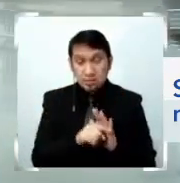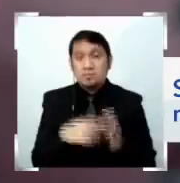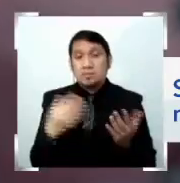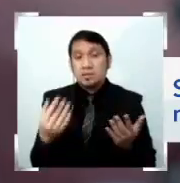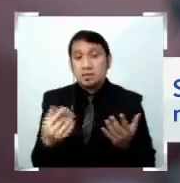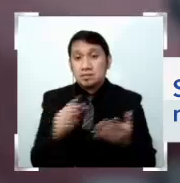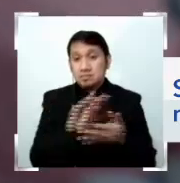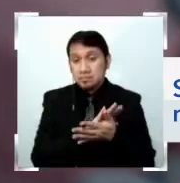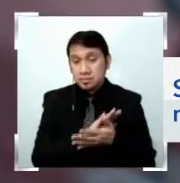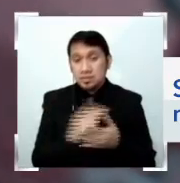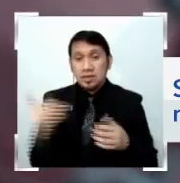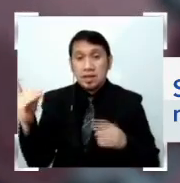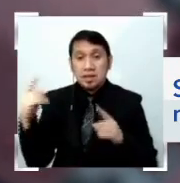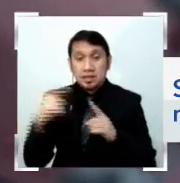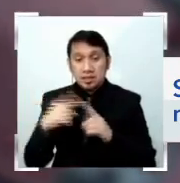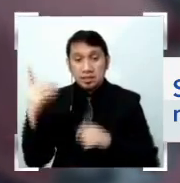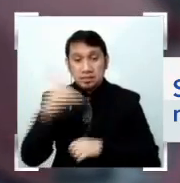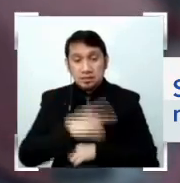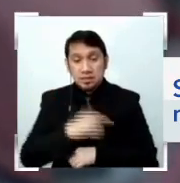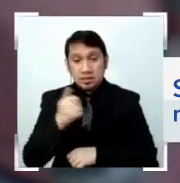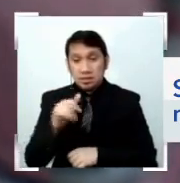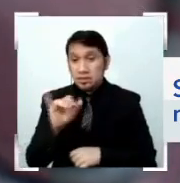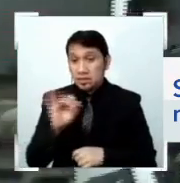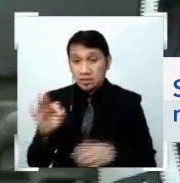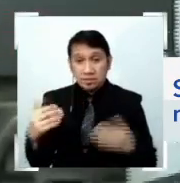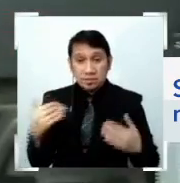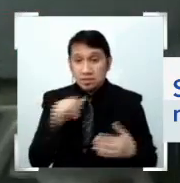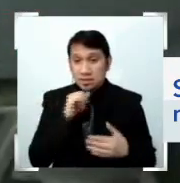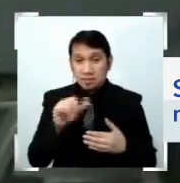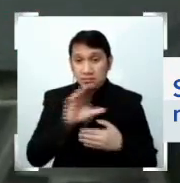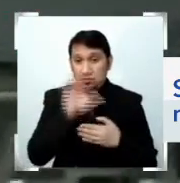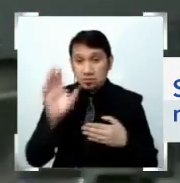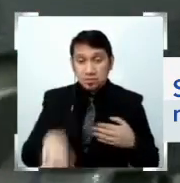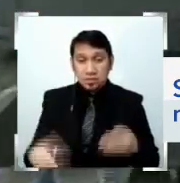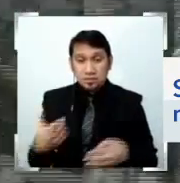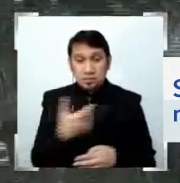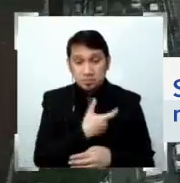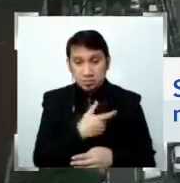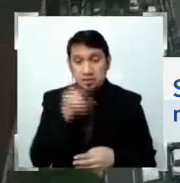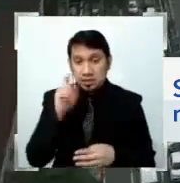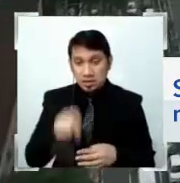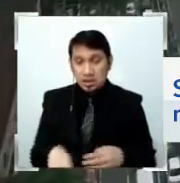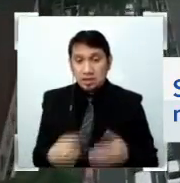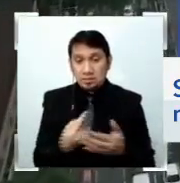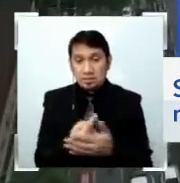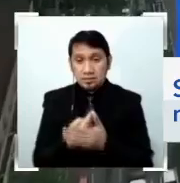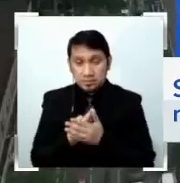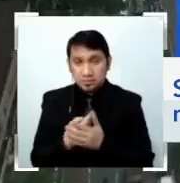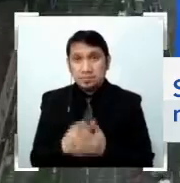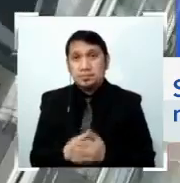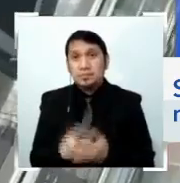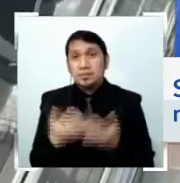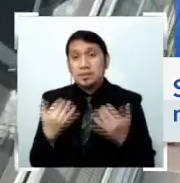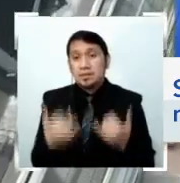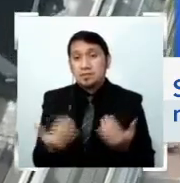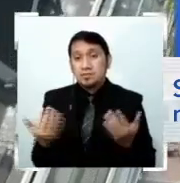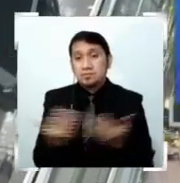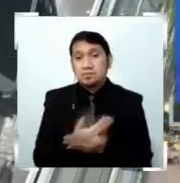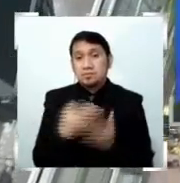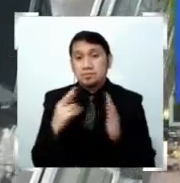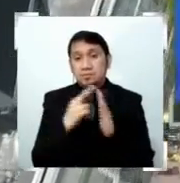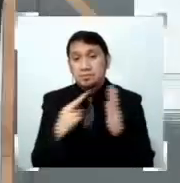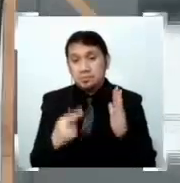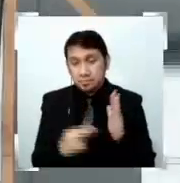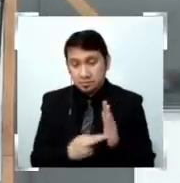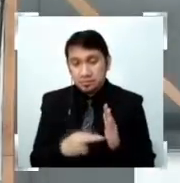10. Kung hindi naman fully vaccinated kahit galing pa sa green list, kailangan pa rin mag-quarantine. Ang panibagong travel rules na ito, isa sa mga